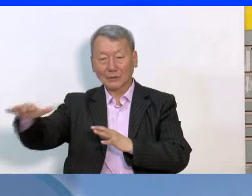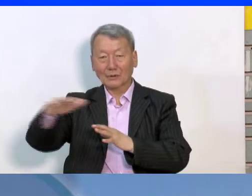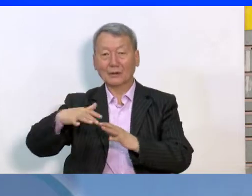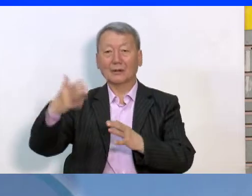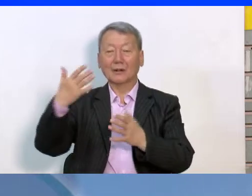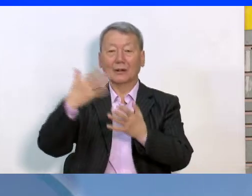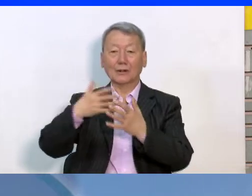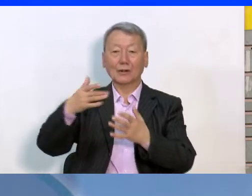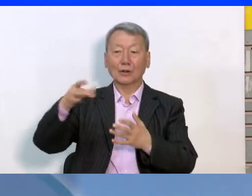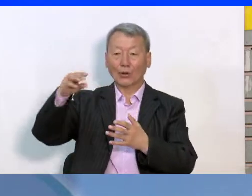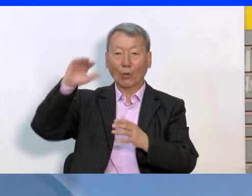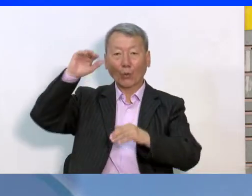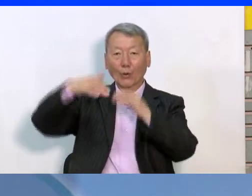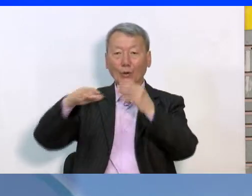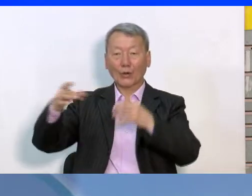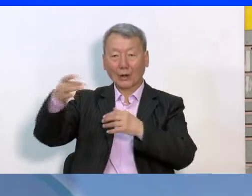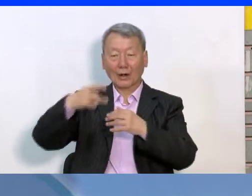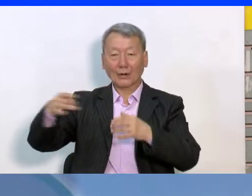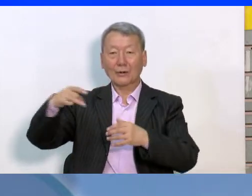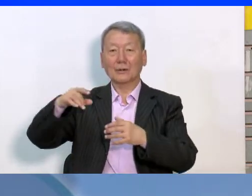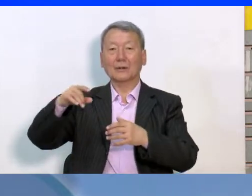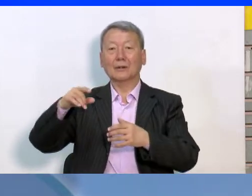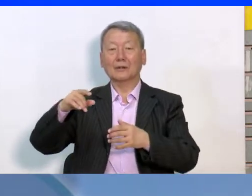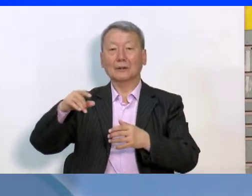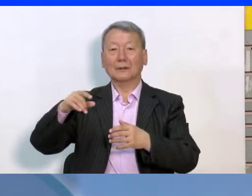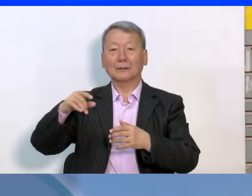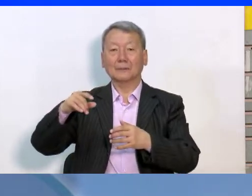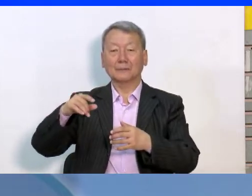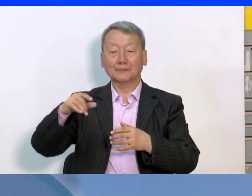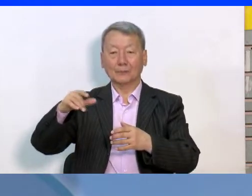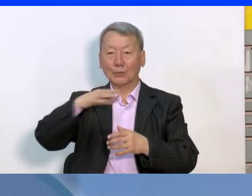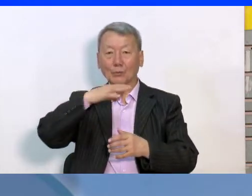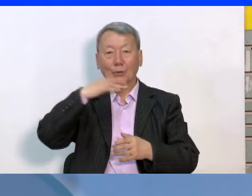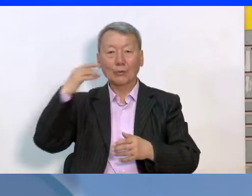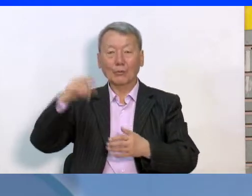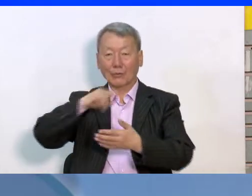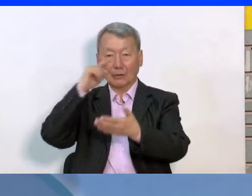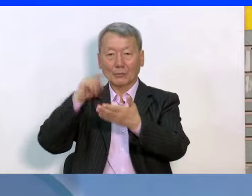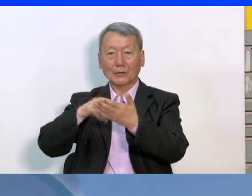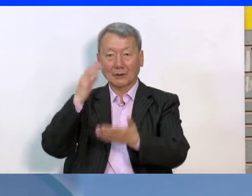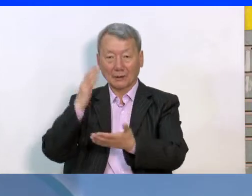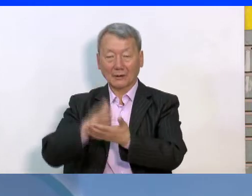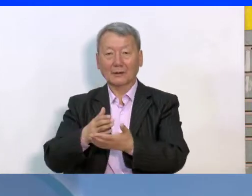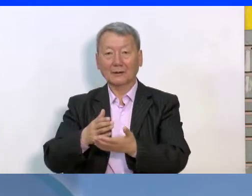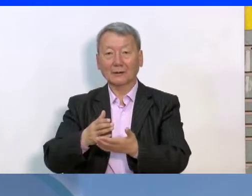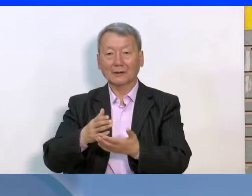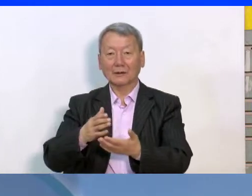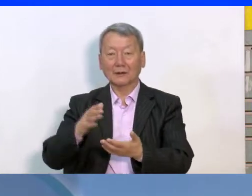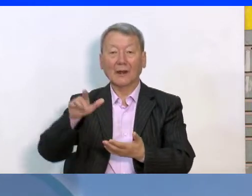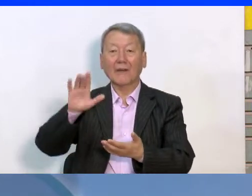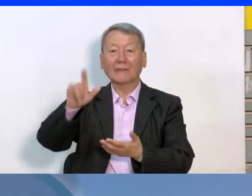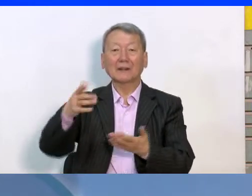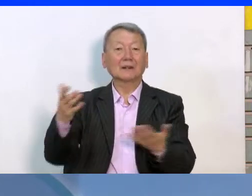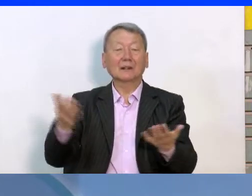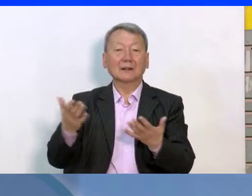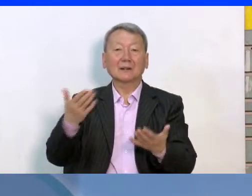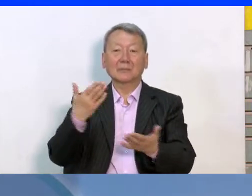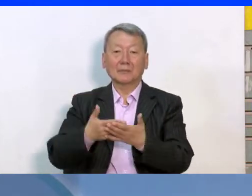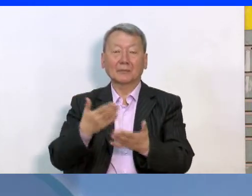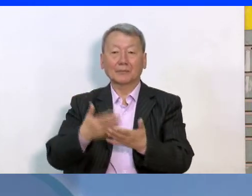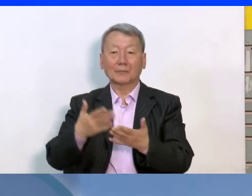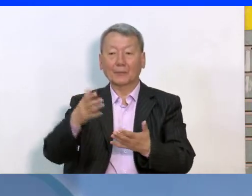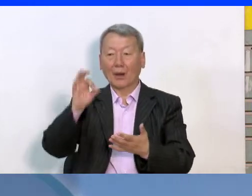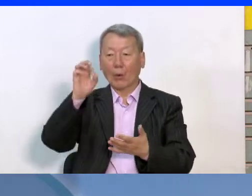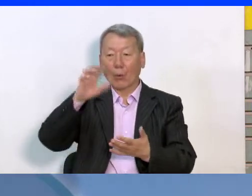болбосо тоолуу райондорго дагы деле мындай чыгуусу көп болуп жаткандыгы байкалып жатат да, буларга кандай чаралар көрүлөт,